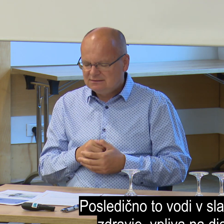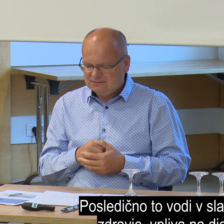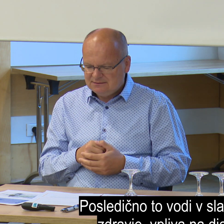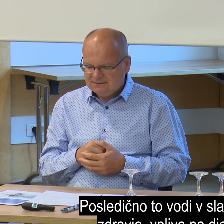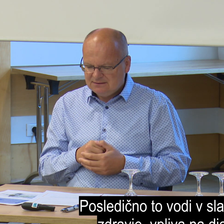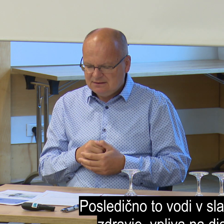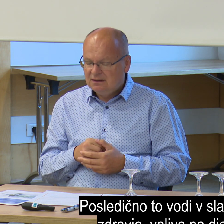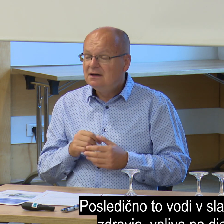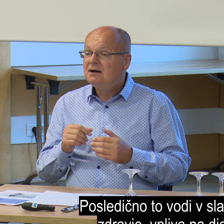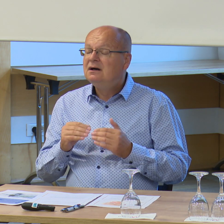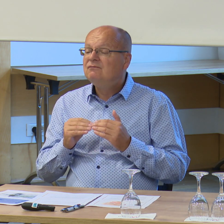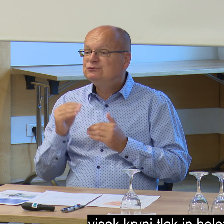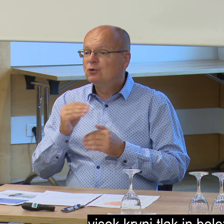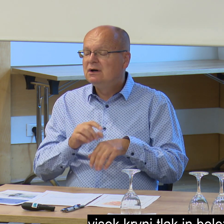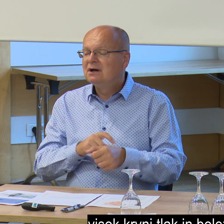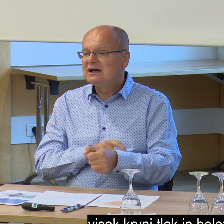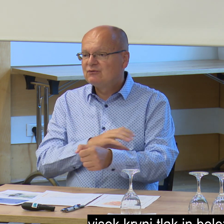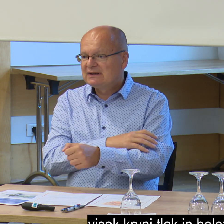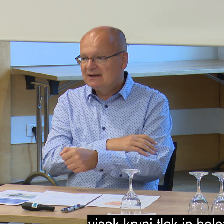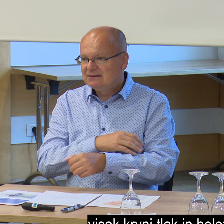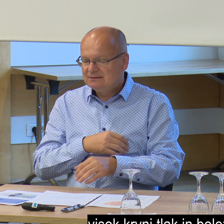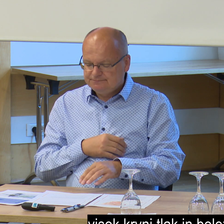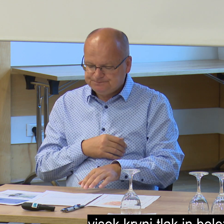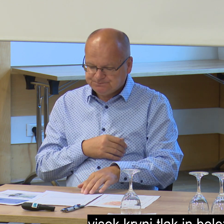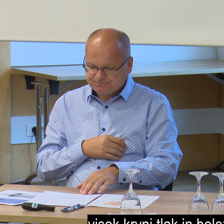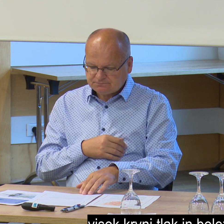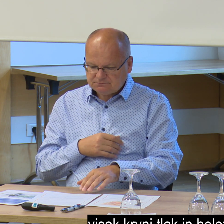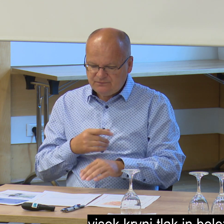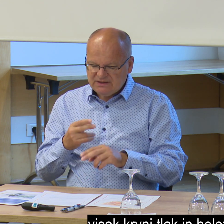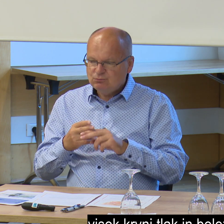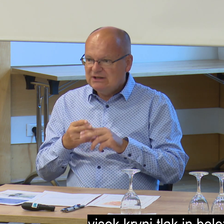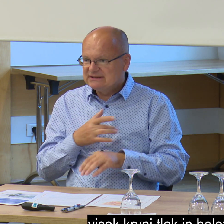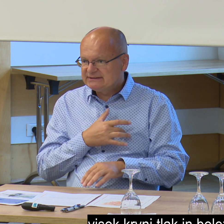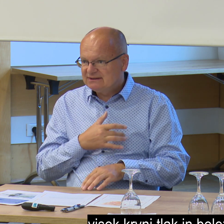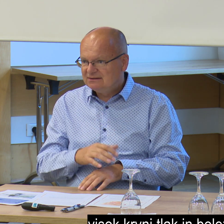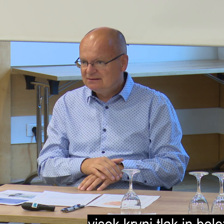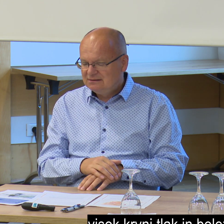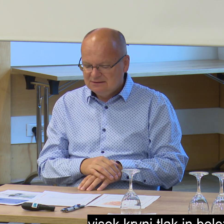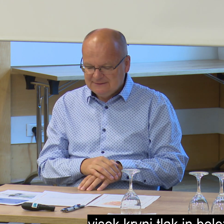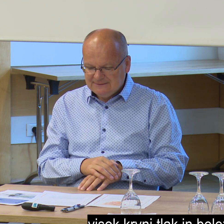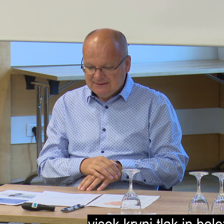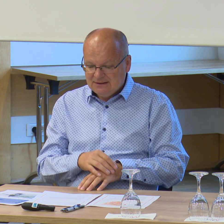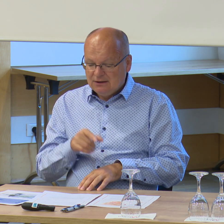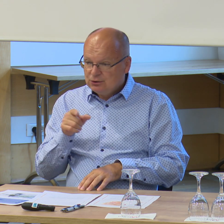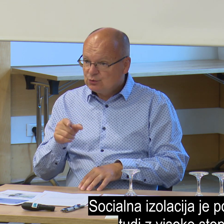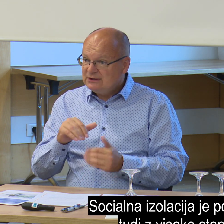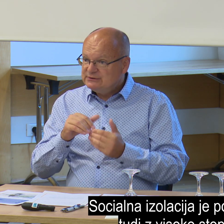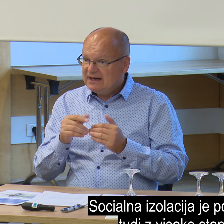To potem vpliva tudi na diabetes, visok krvni tlak in bolezni srca.